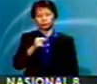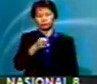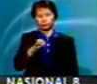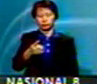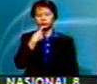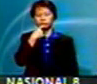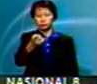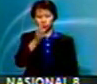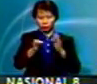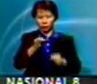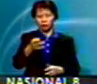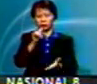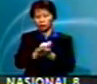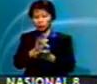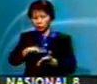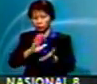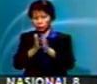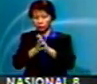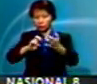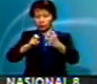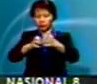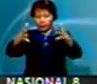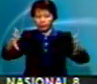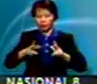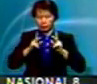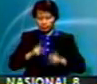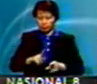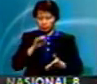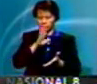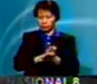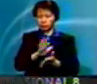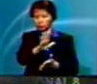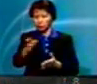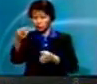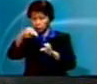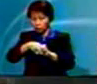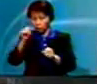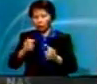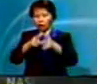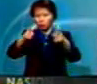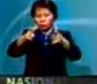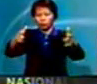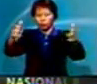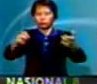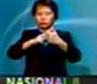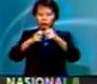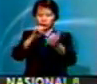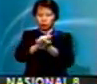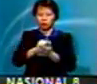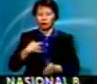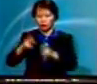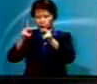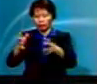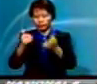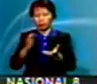memberitahu walaupun perkara itu belum menjadi isu besar, pihaknya percaya mereka yang terlibat akan terus memperbesar-besarkannya. Ada pihak yang